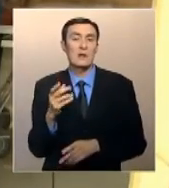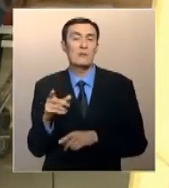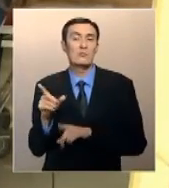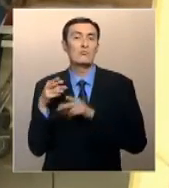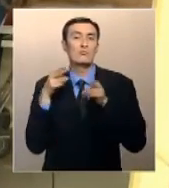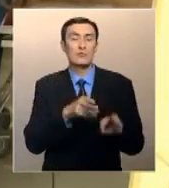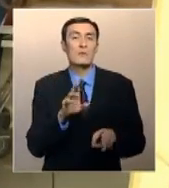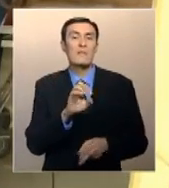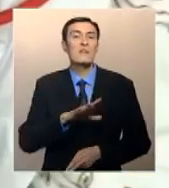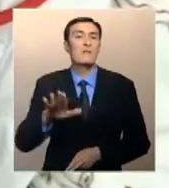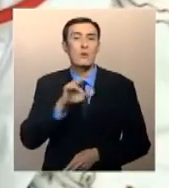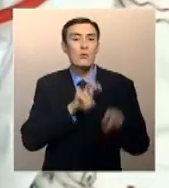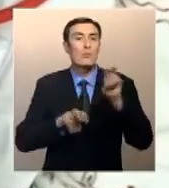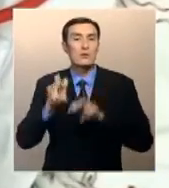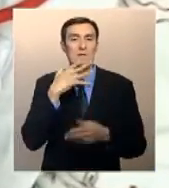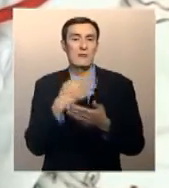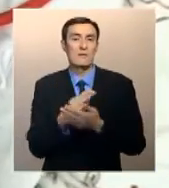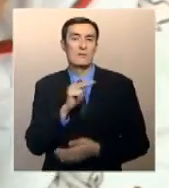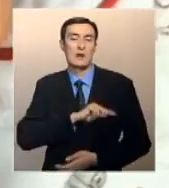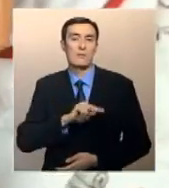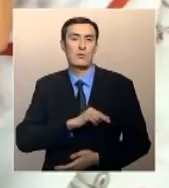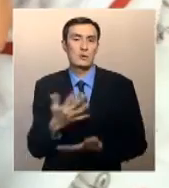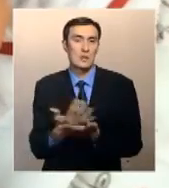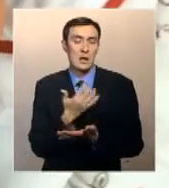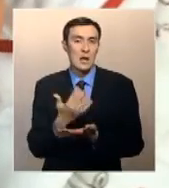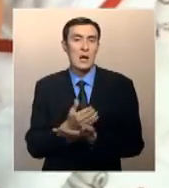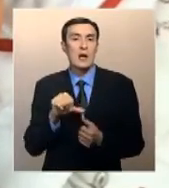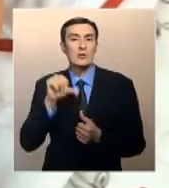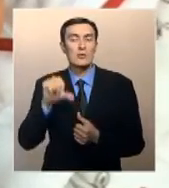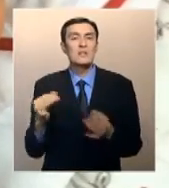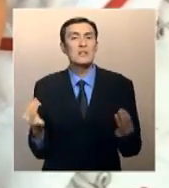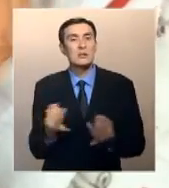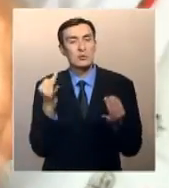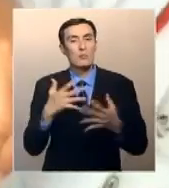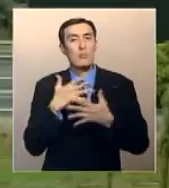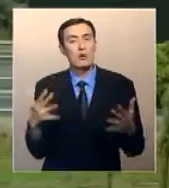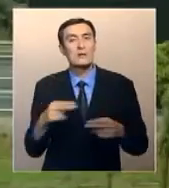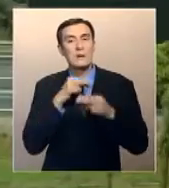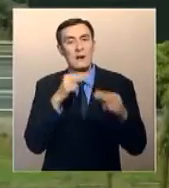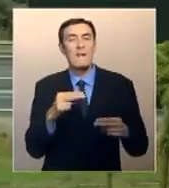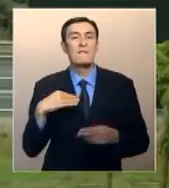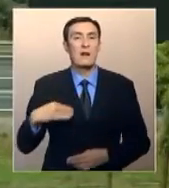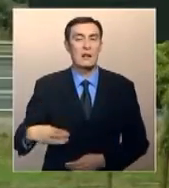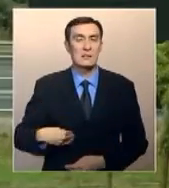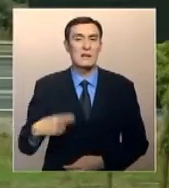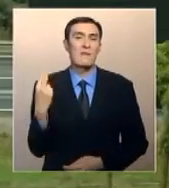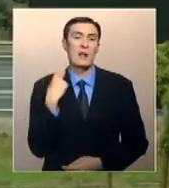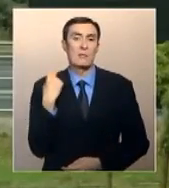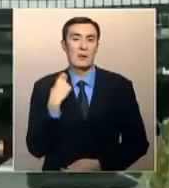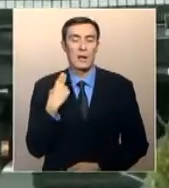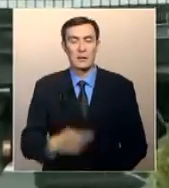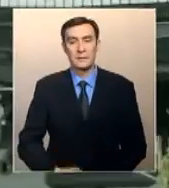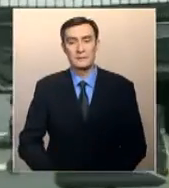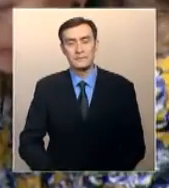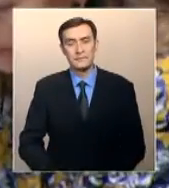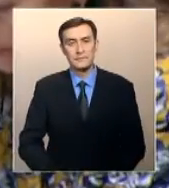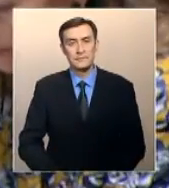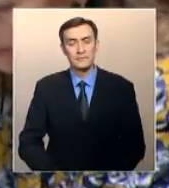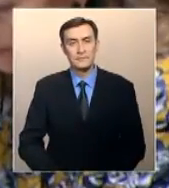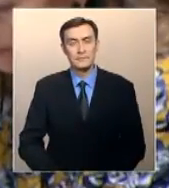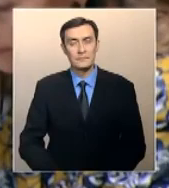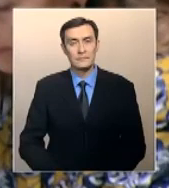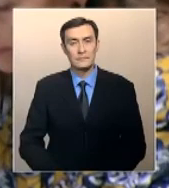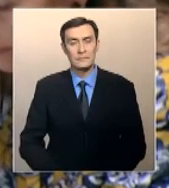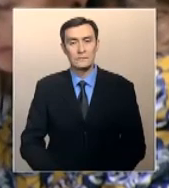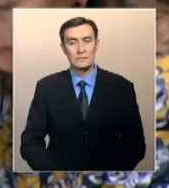Они приезжают в Европу в поисках заработка. Особенно переселенцев интересуют Франция и Великобритания.